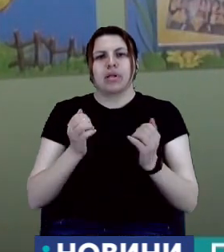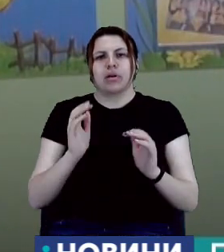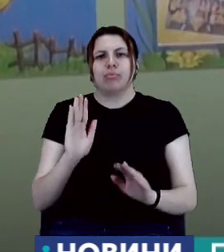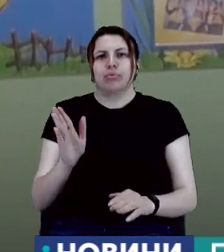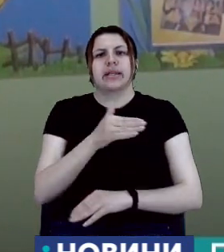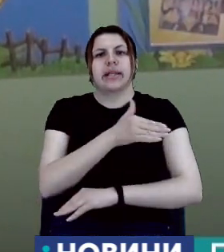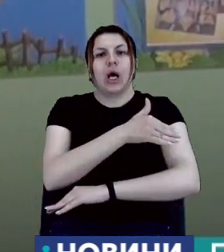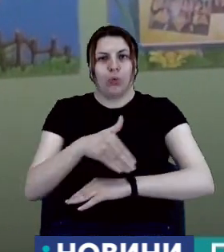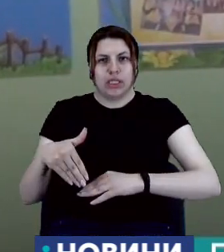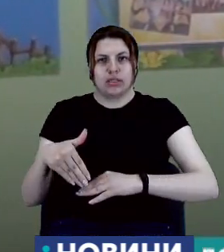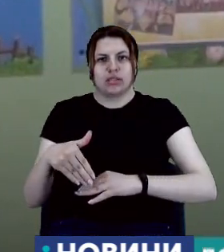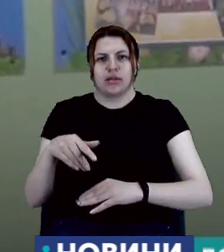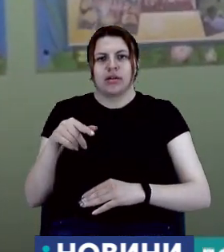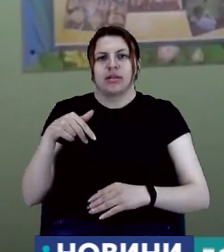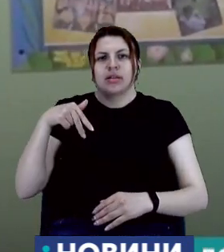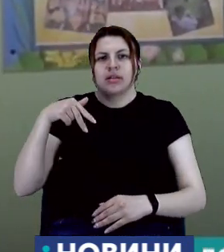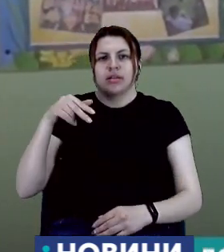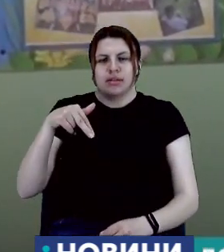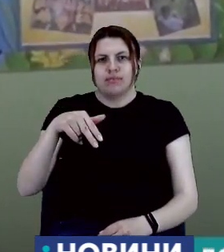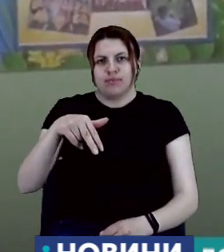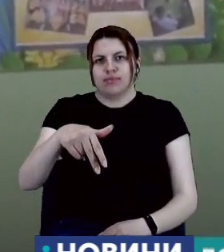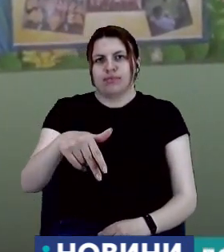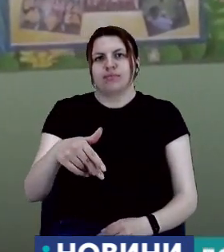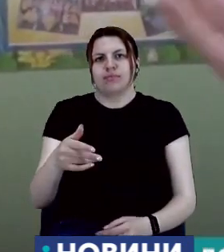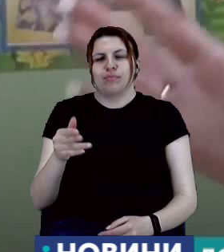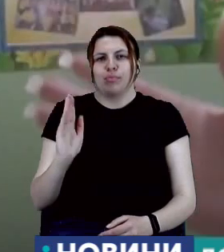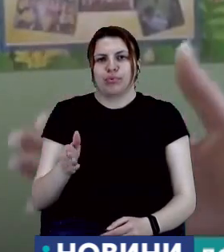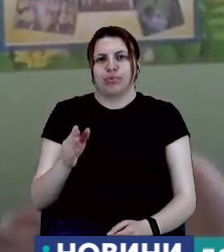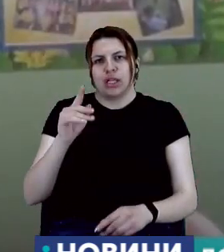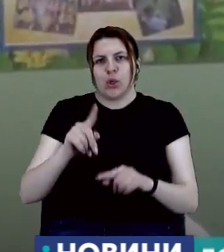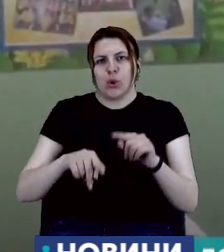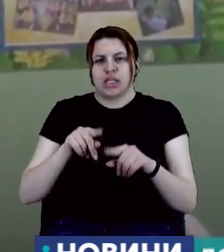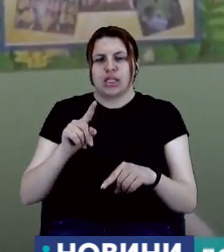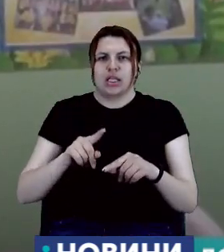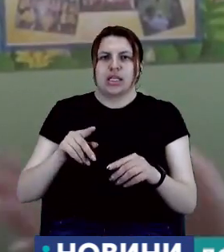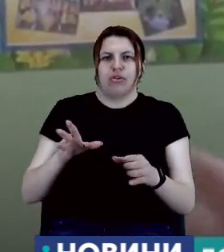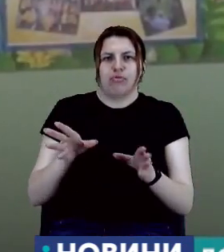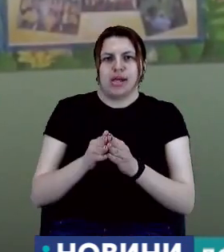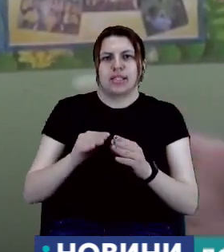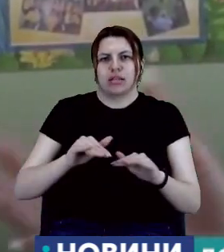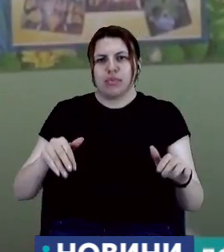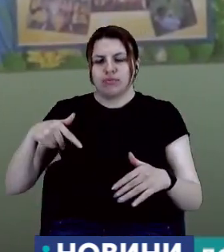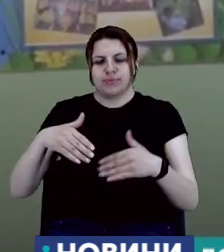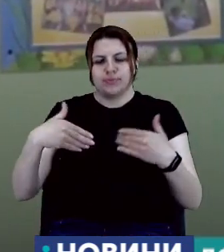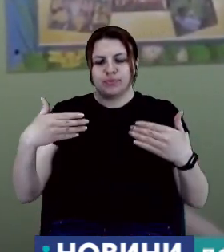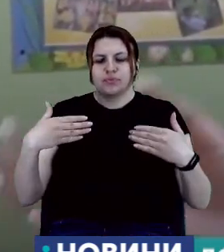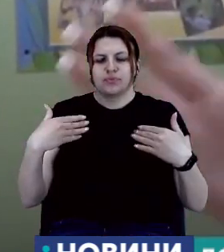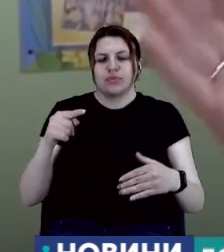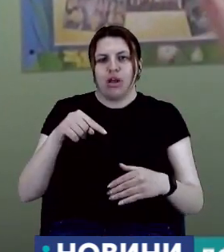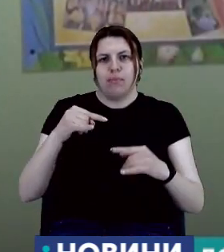а діти з батьками доходять до калитки. Там будуть розположені